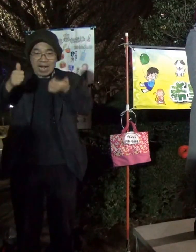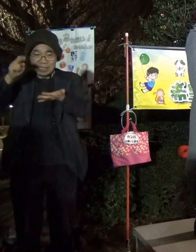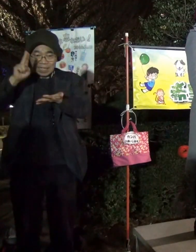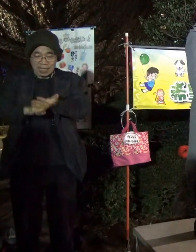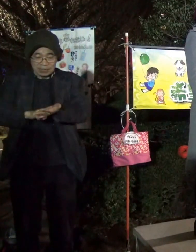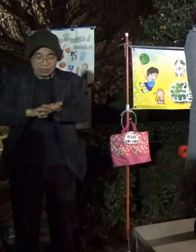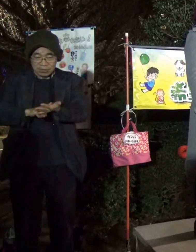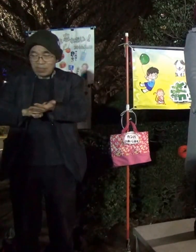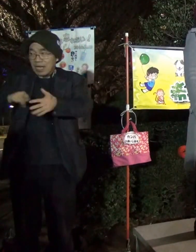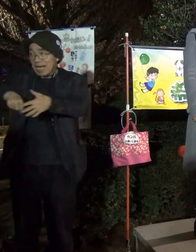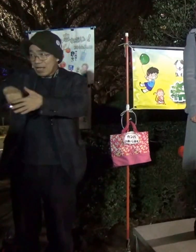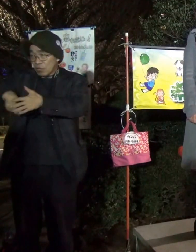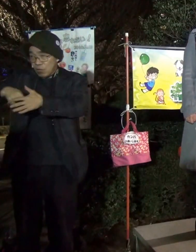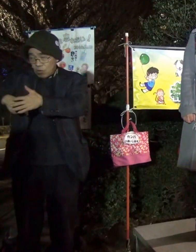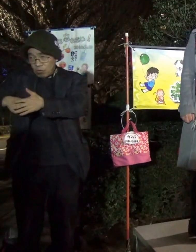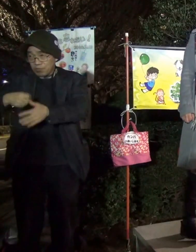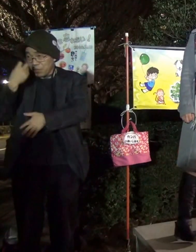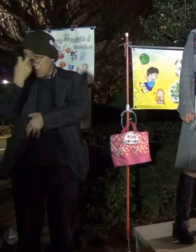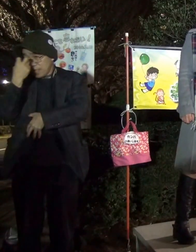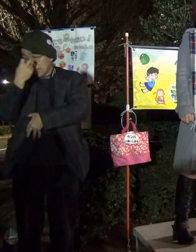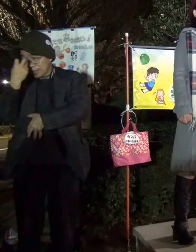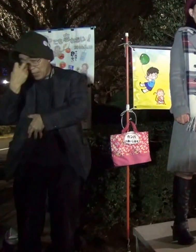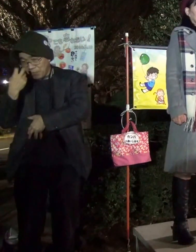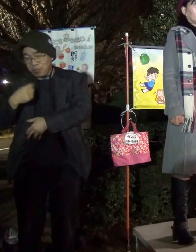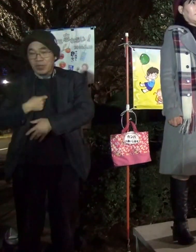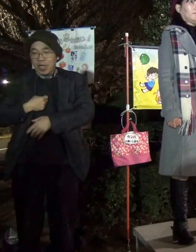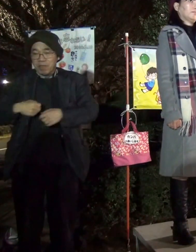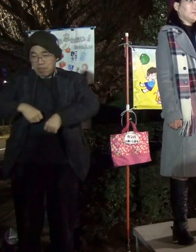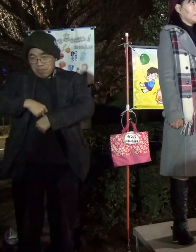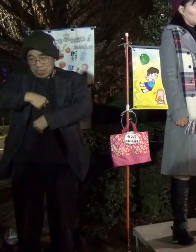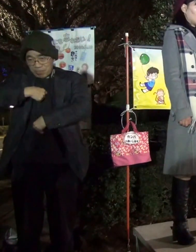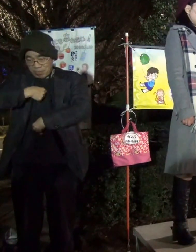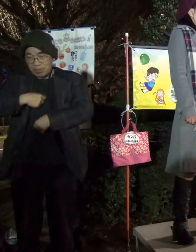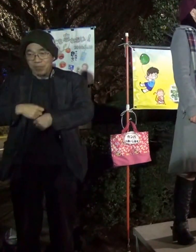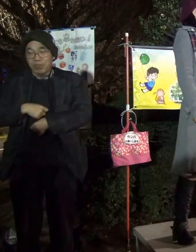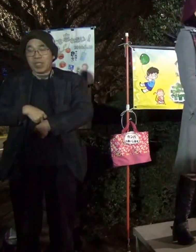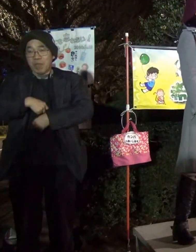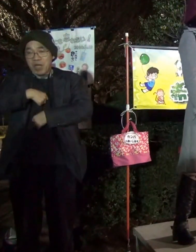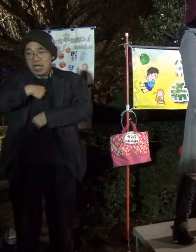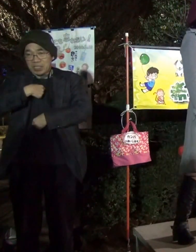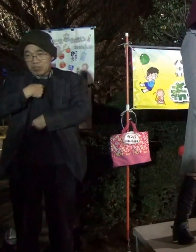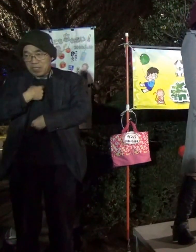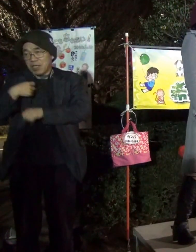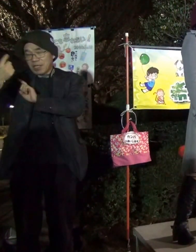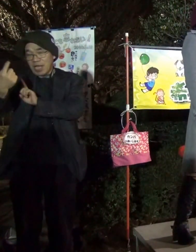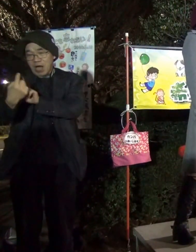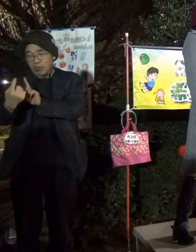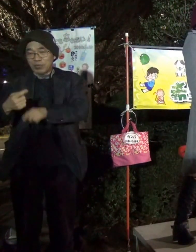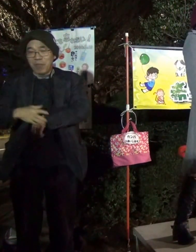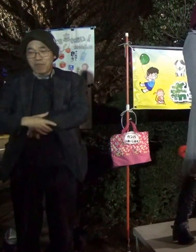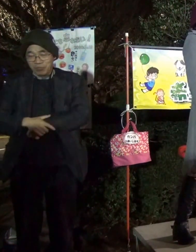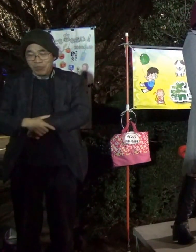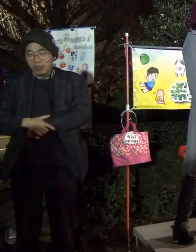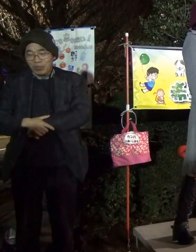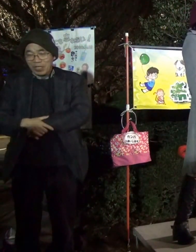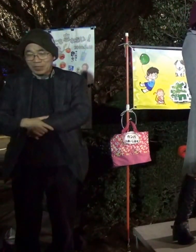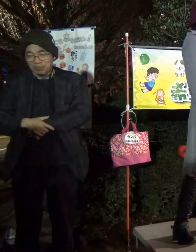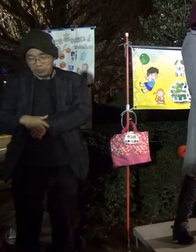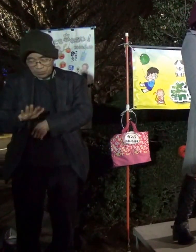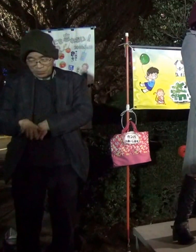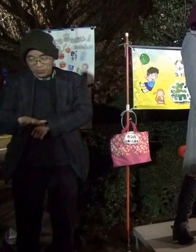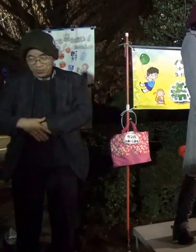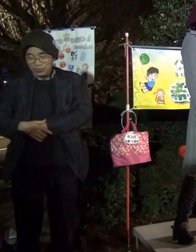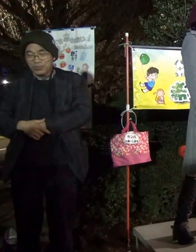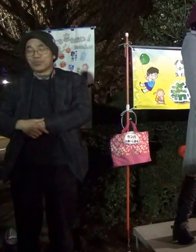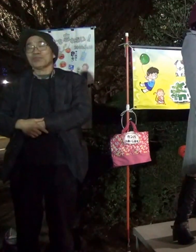査し引き続き真摯に対応していく。引き続きってなんだよ。 引き続きって今まで真摯だったみたいじゃ